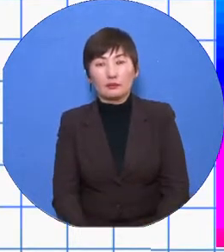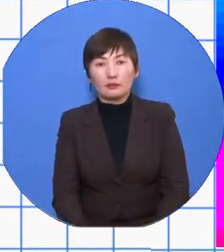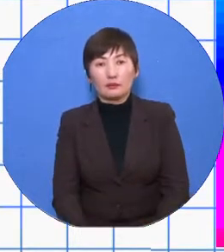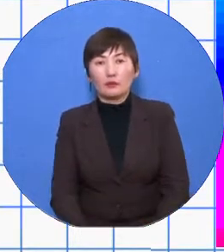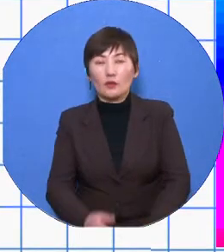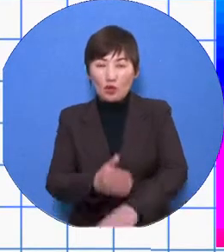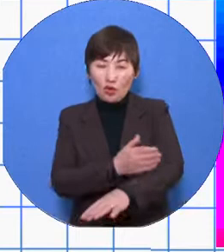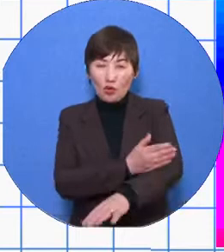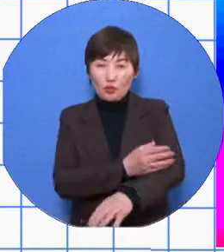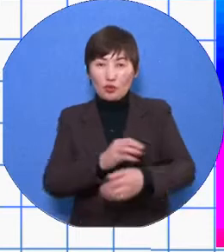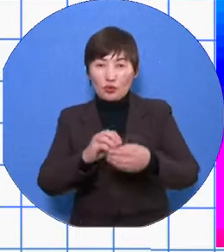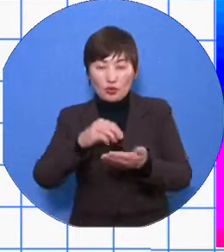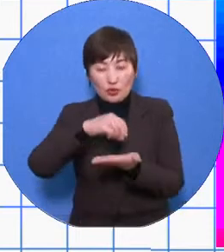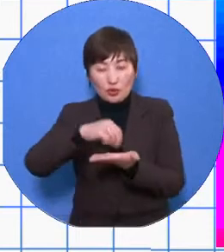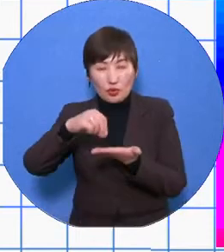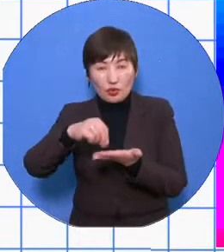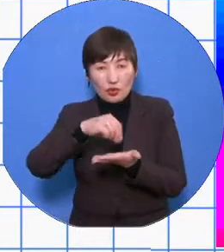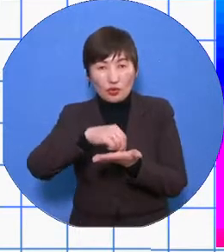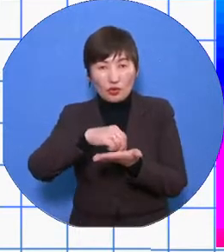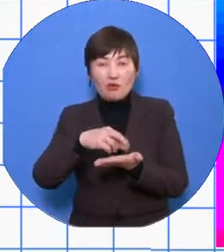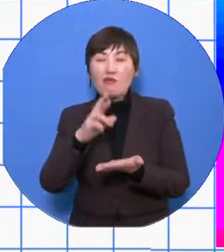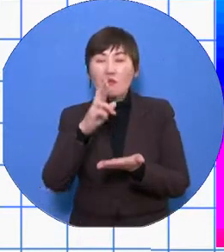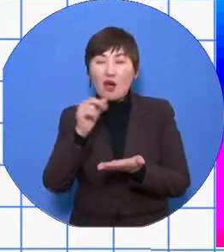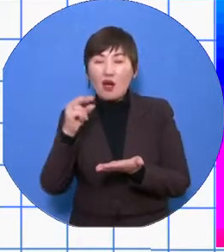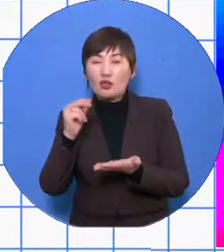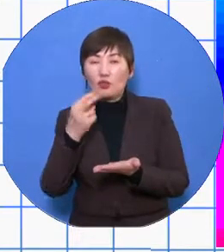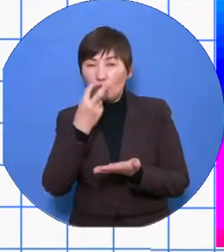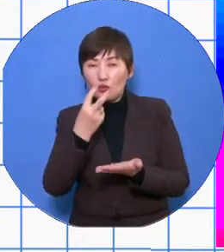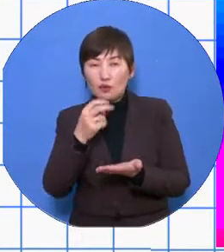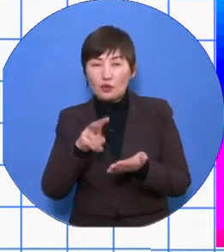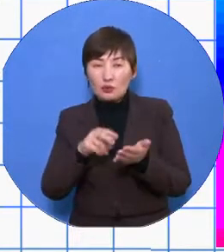За, шатрын бэрсний дүрс тойлонд хэрхэн үүссэн талаар бүгдээрээ бичлэг үзье.